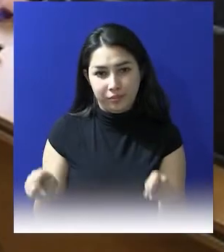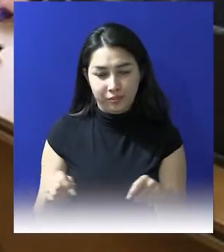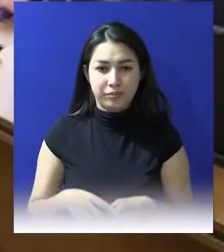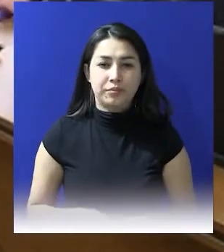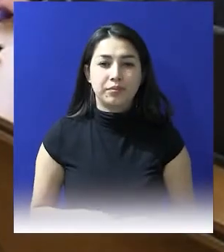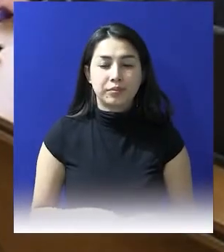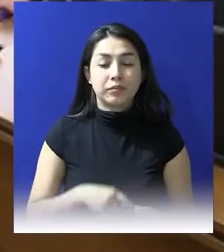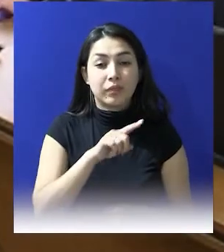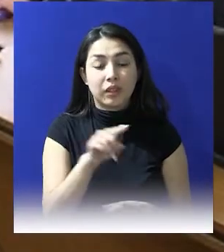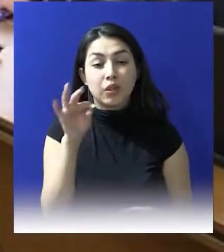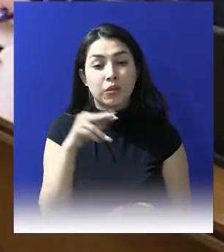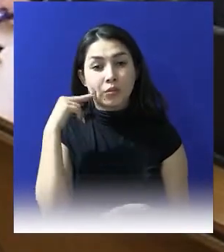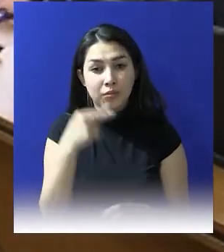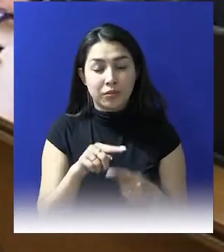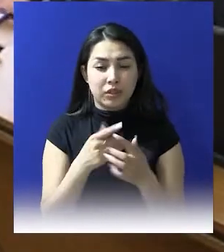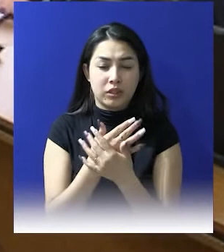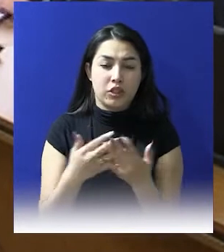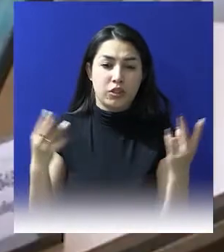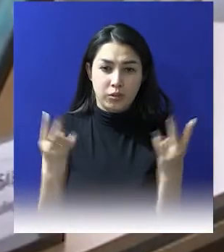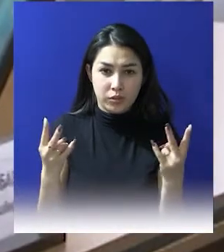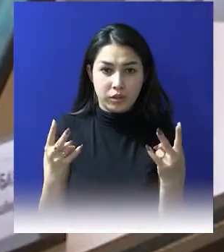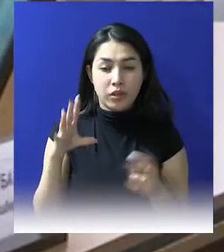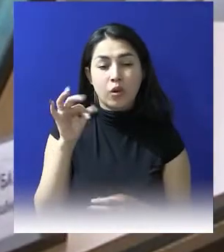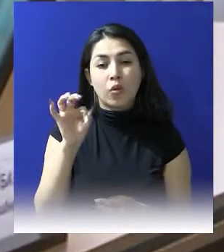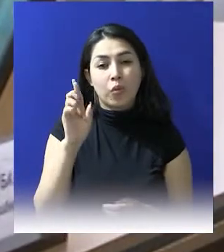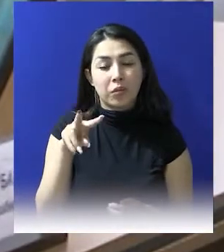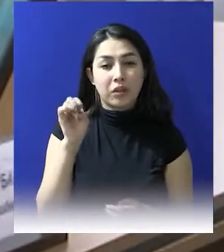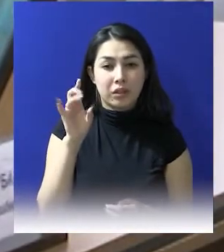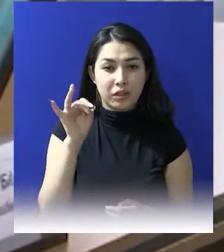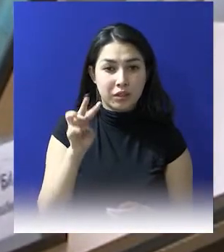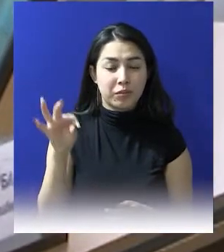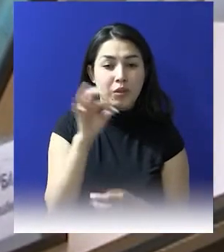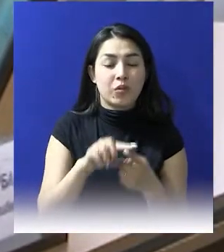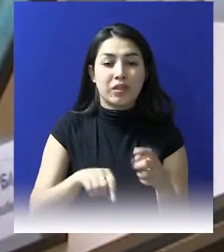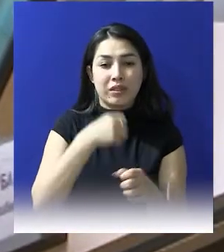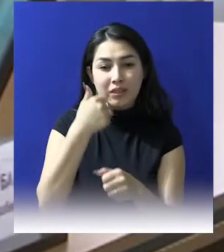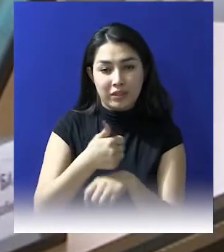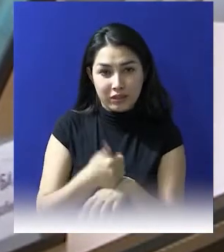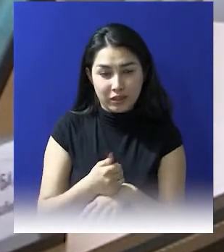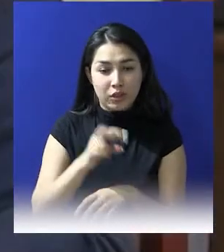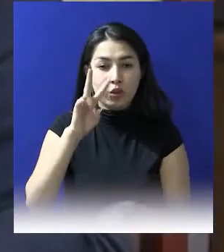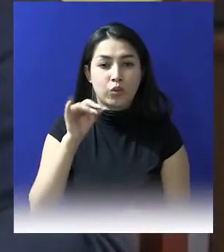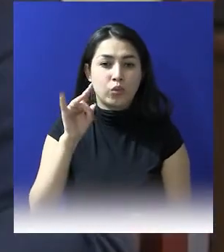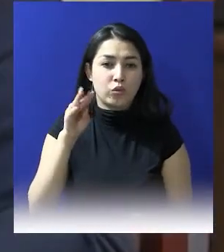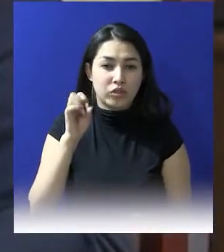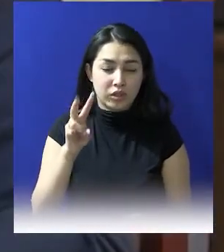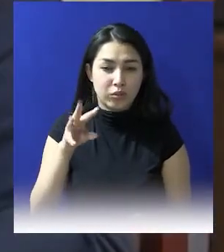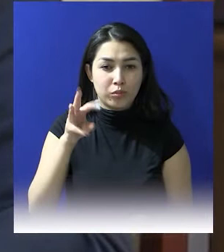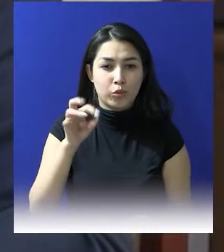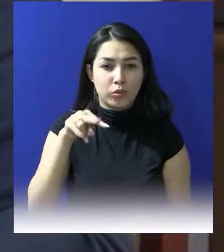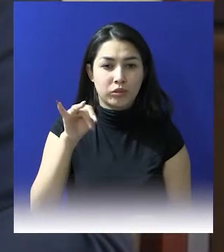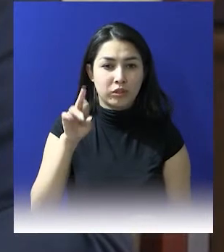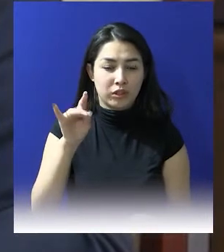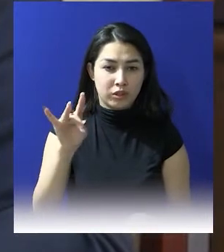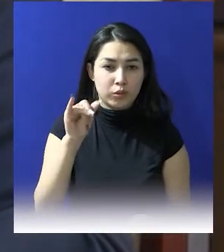Егін егу жыл сайын сапалы әрі жүйелі жүру керек. Жиын соңында облыс әкімі жаңа сайланған орынбасары Нұржан Молдиярұлы мен аудан